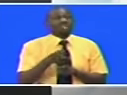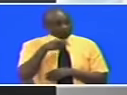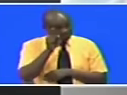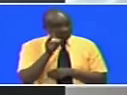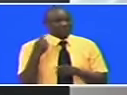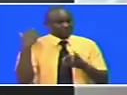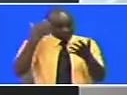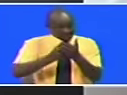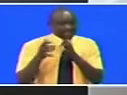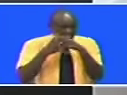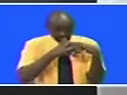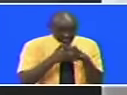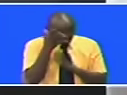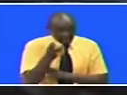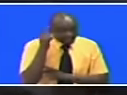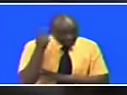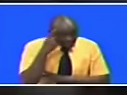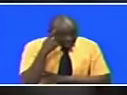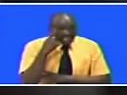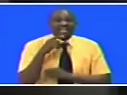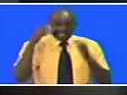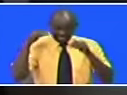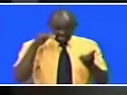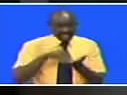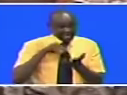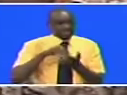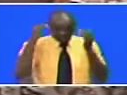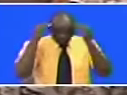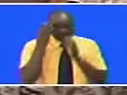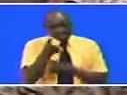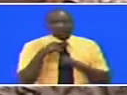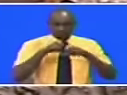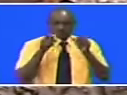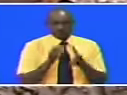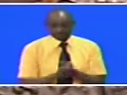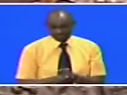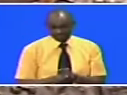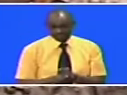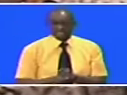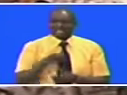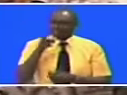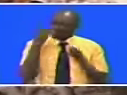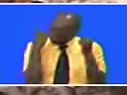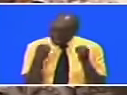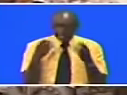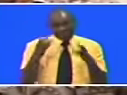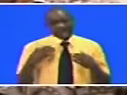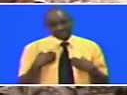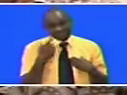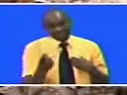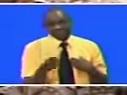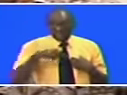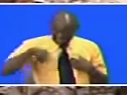pia walipelekwa katika taifa la Marekani ambapo kesi yao inaendelea. Fish landing sites ambazo ni mingi sana na